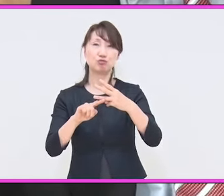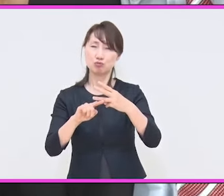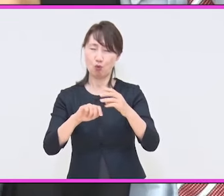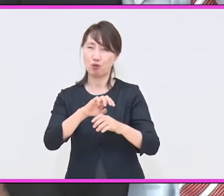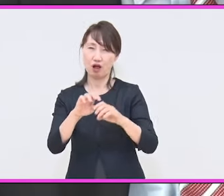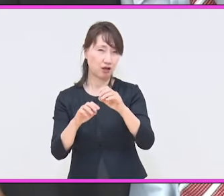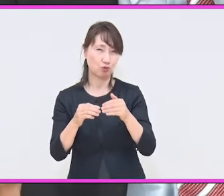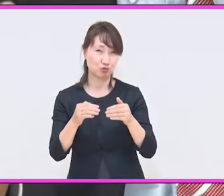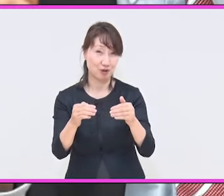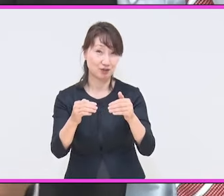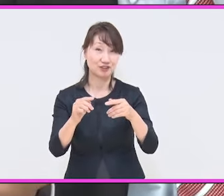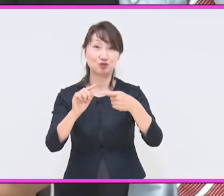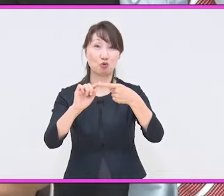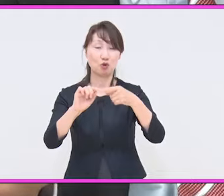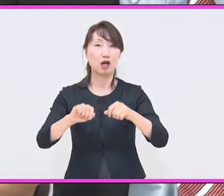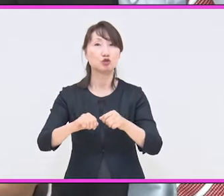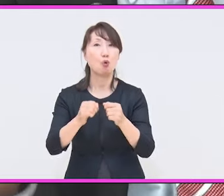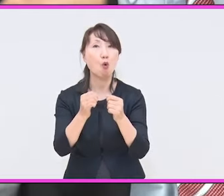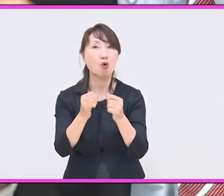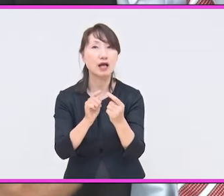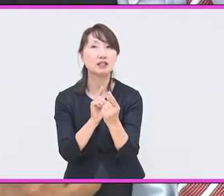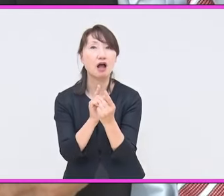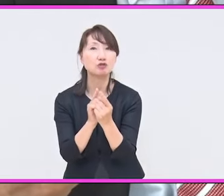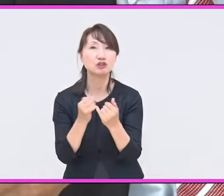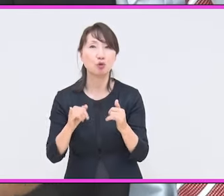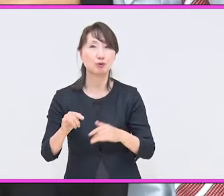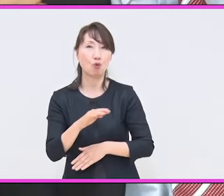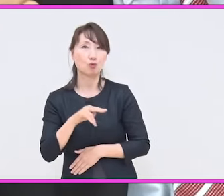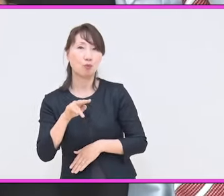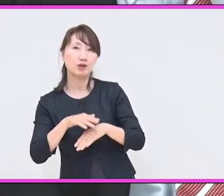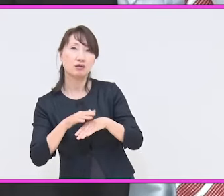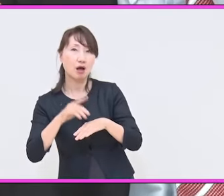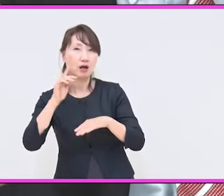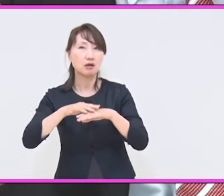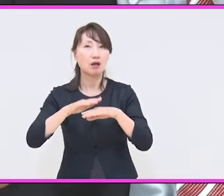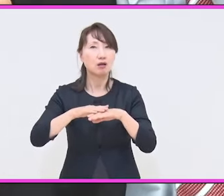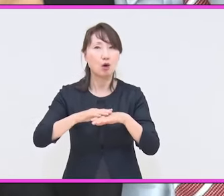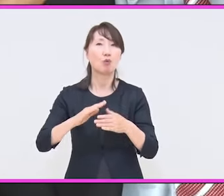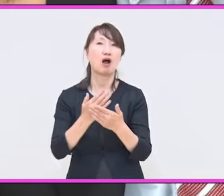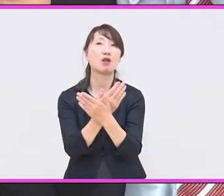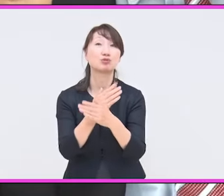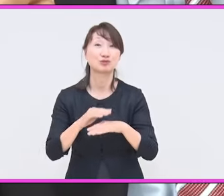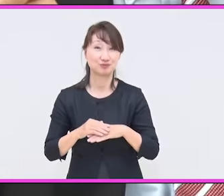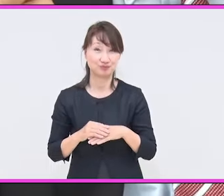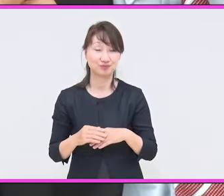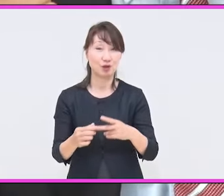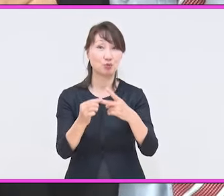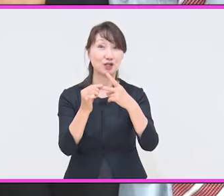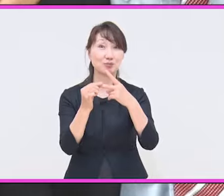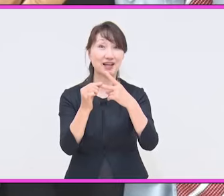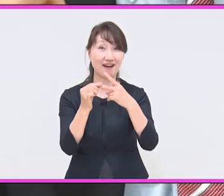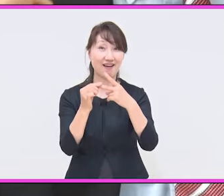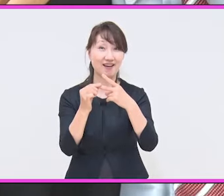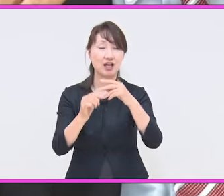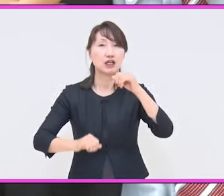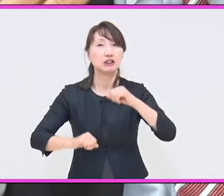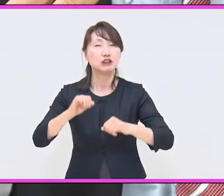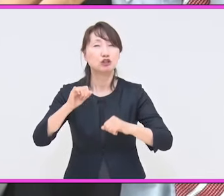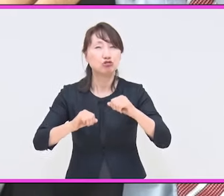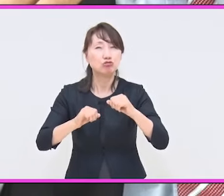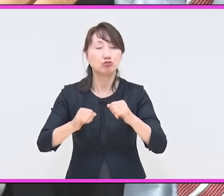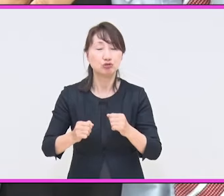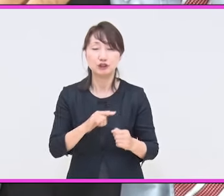う、まあ、1つは障害に対する人々の意識を変えたり社会認識を変える、2つ目が自由に